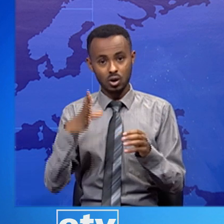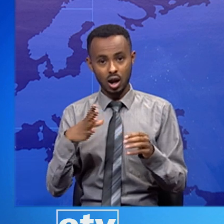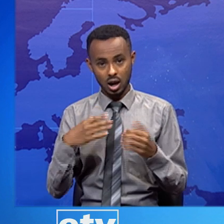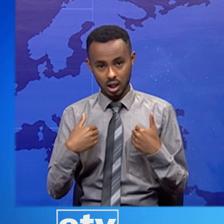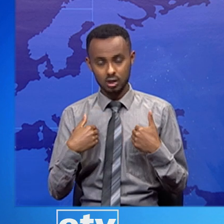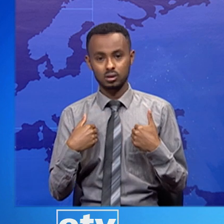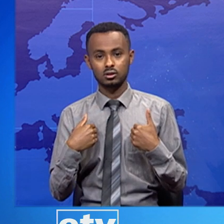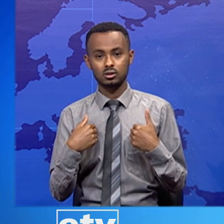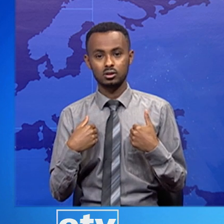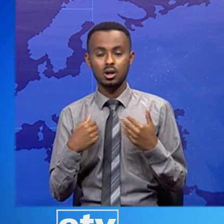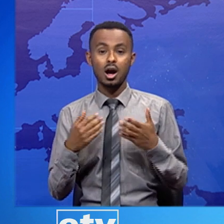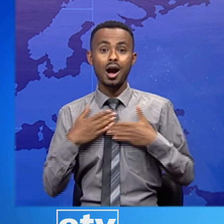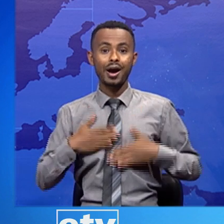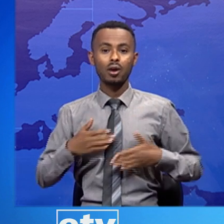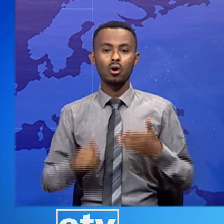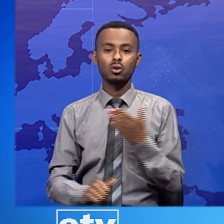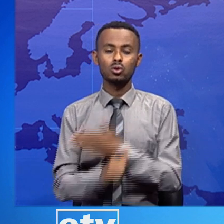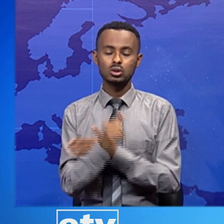የሚዲያም ሰው ካለ